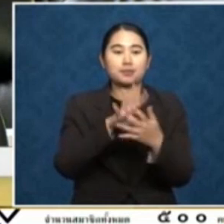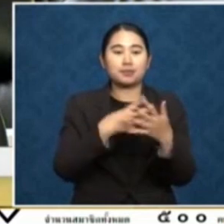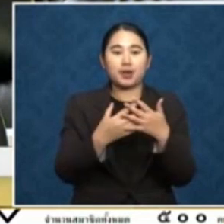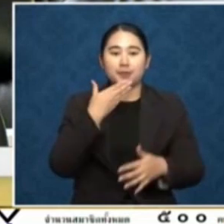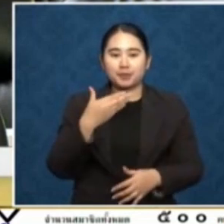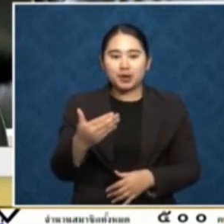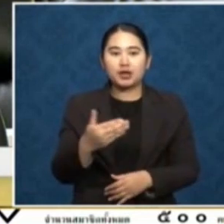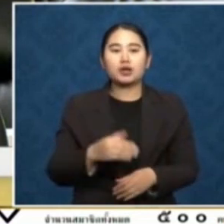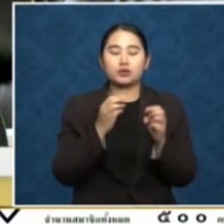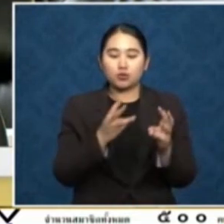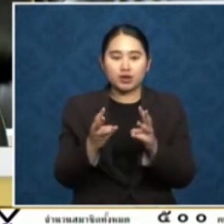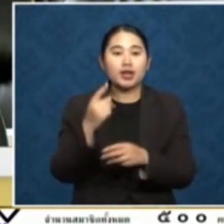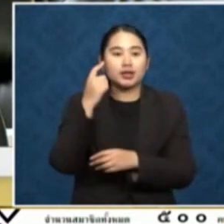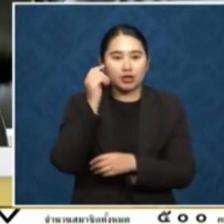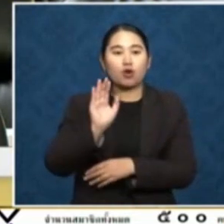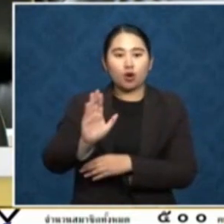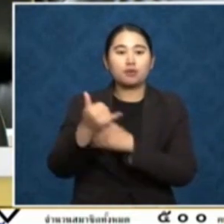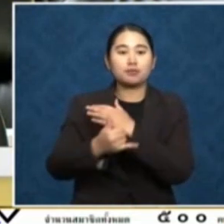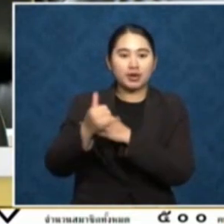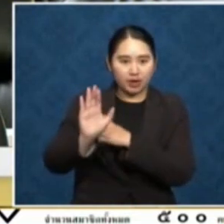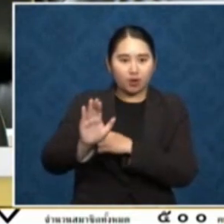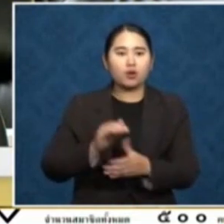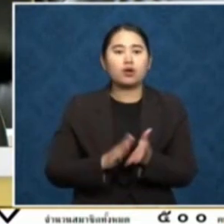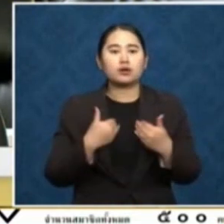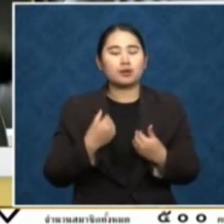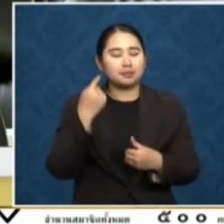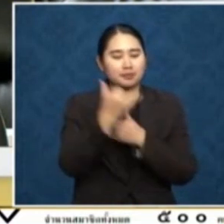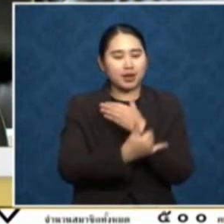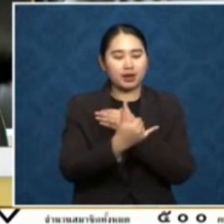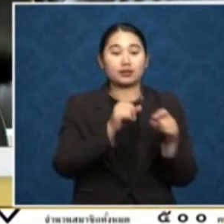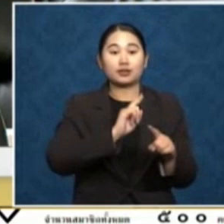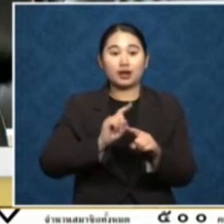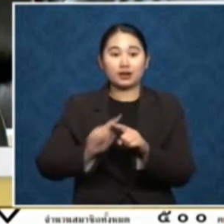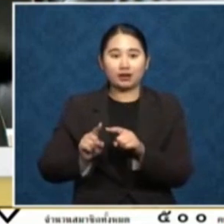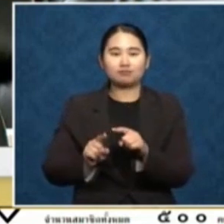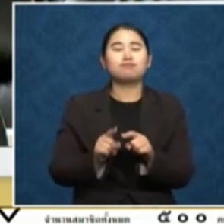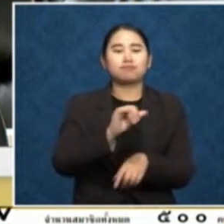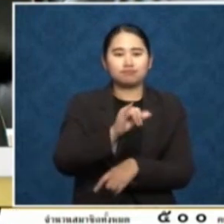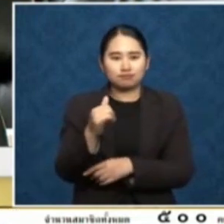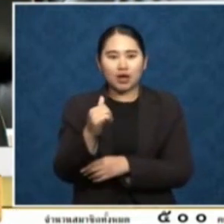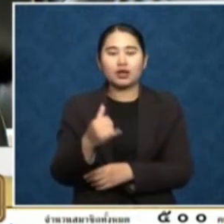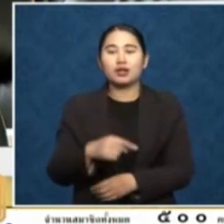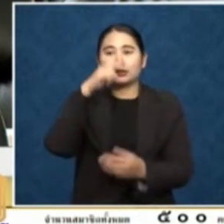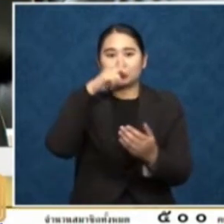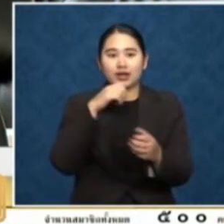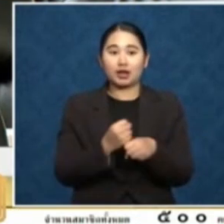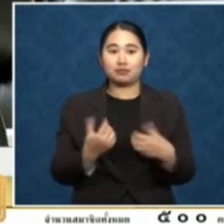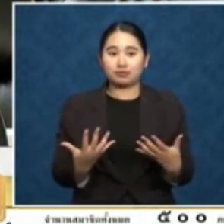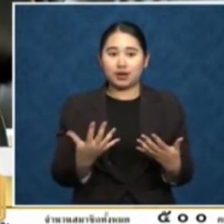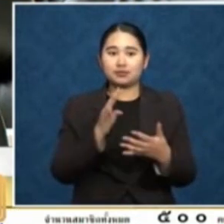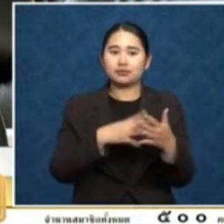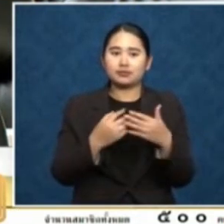องกันปัญหาในอนาคตได้อย่างยั่งยืนที่สุดนี่เป็นหลักคิดของประเทศฟินแลนด์ครับแล้วแต่ละประเทศไม่เหมือน